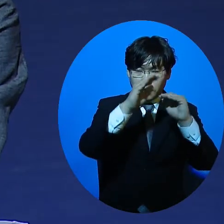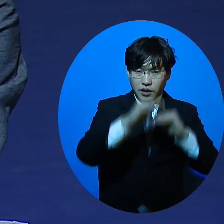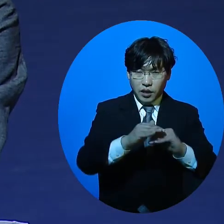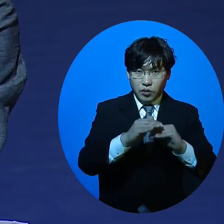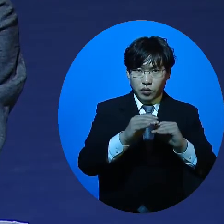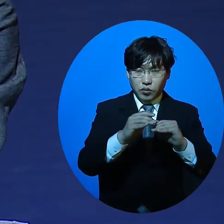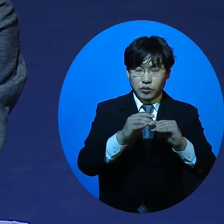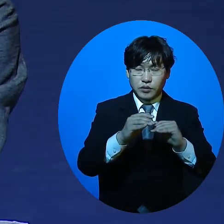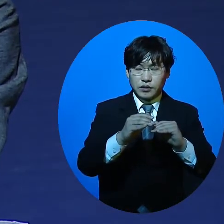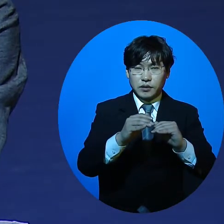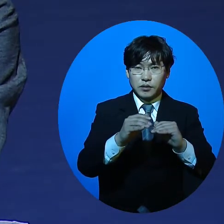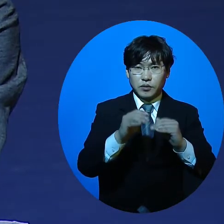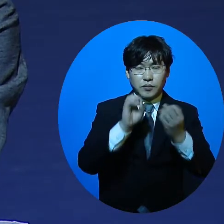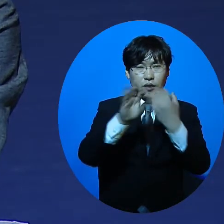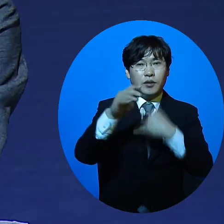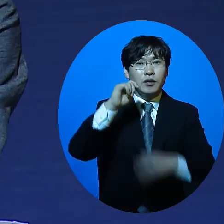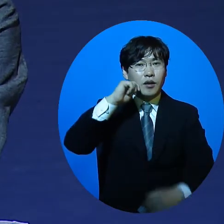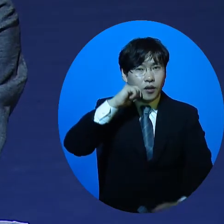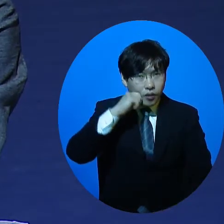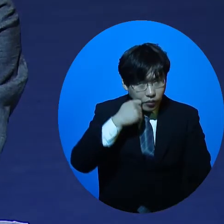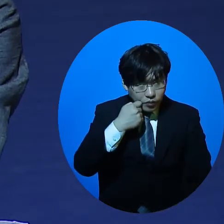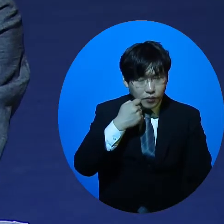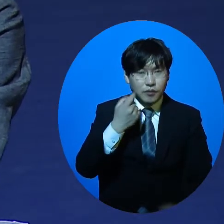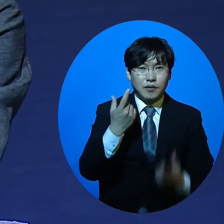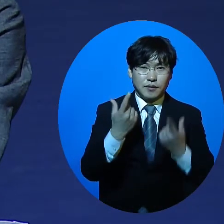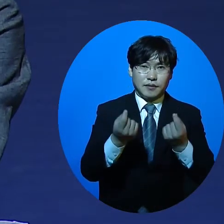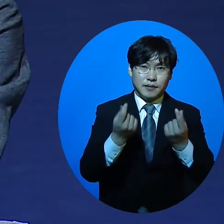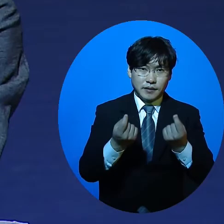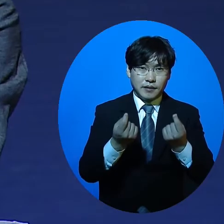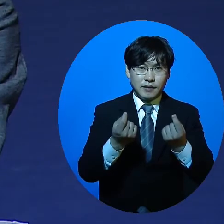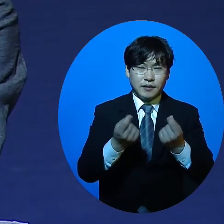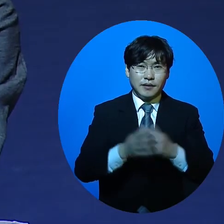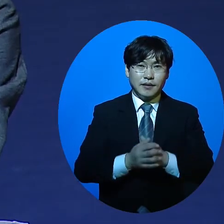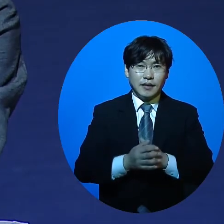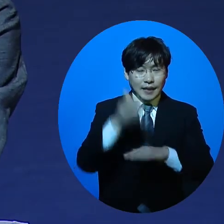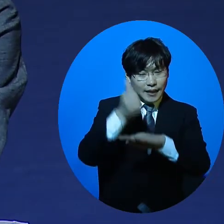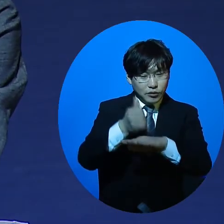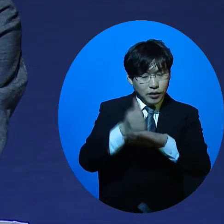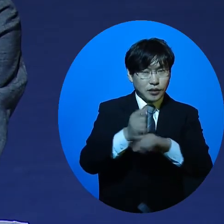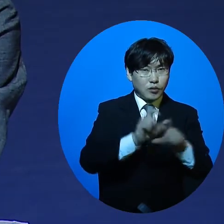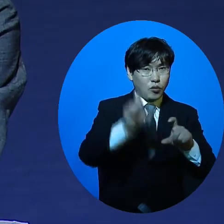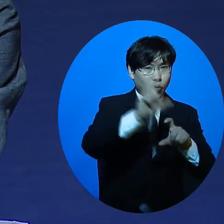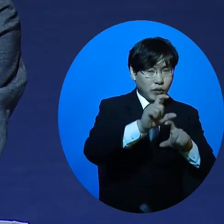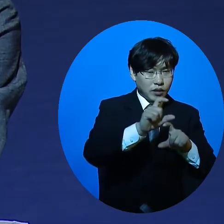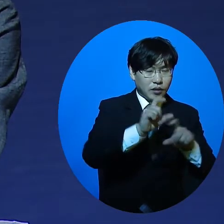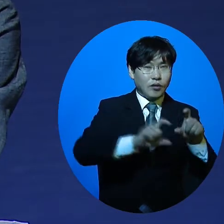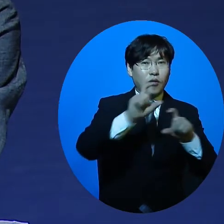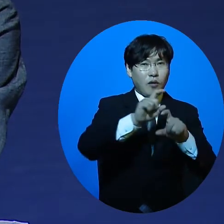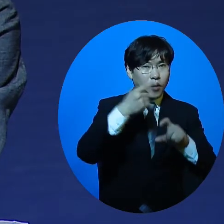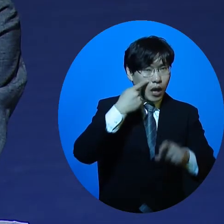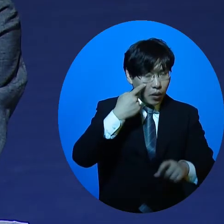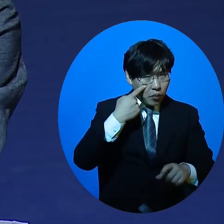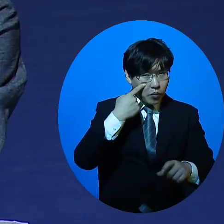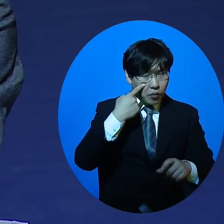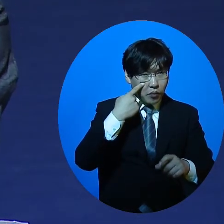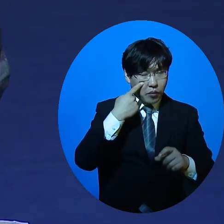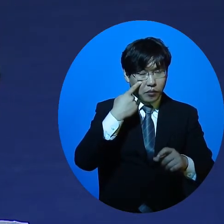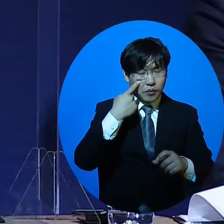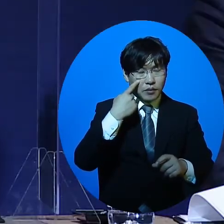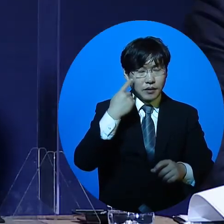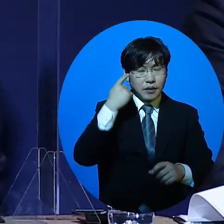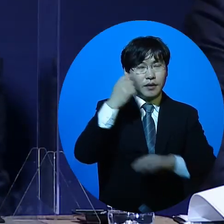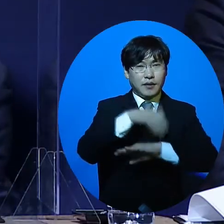드리지 못할 것 같아서 조심스럽게 그 부분은 좀 이해해 주시면 감사드리겠습니다.